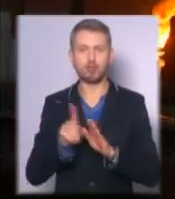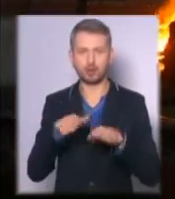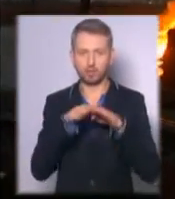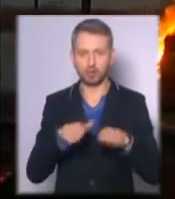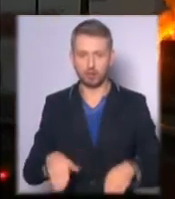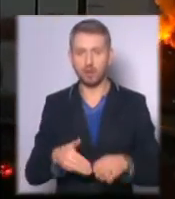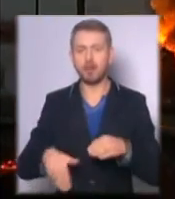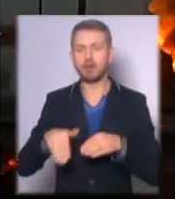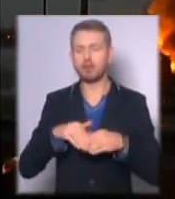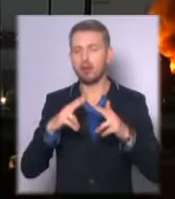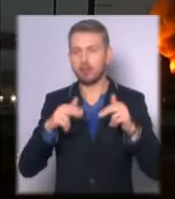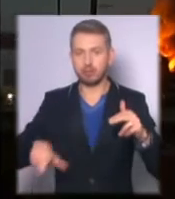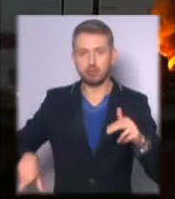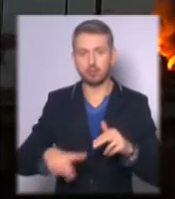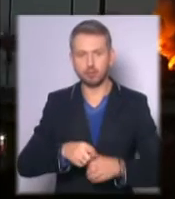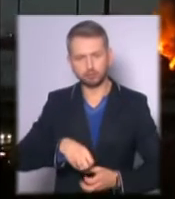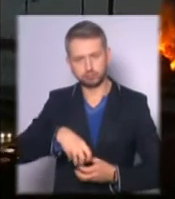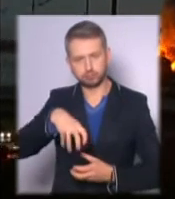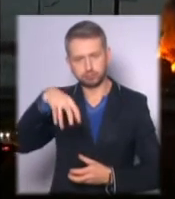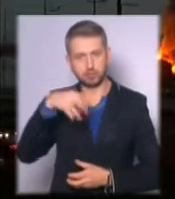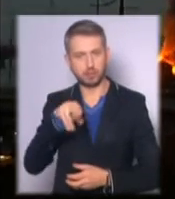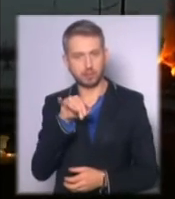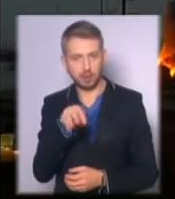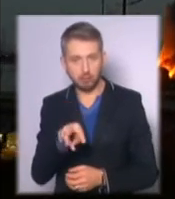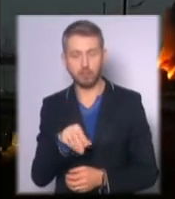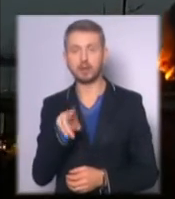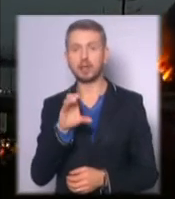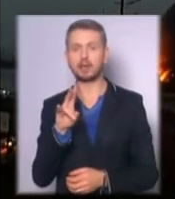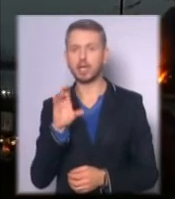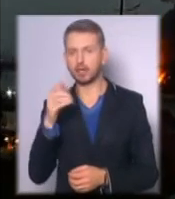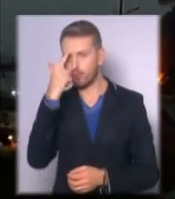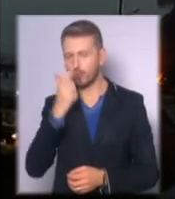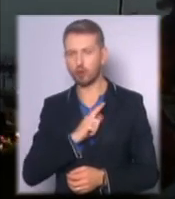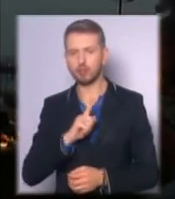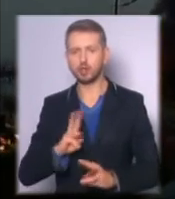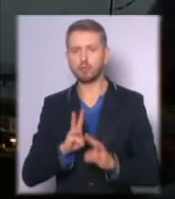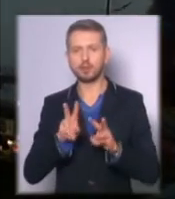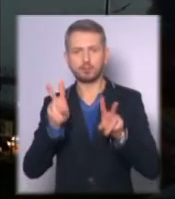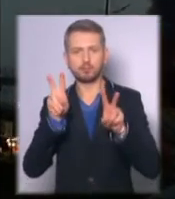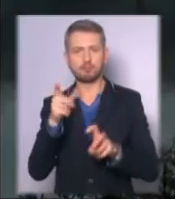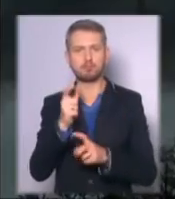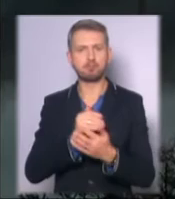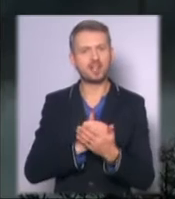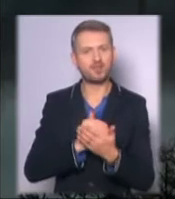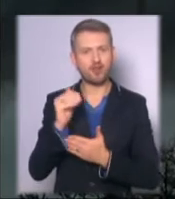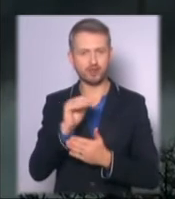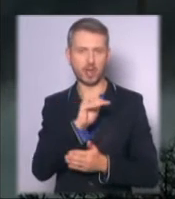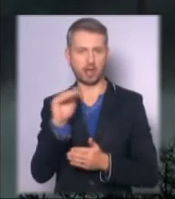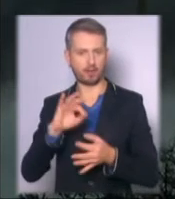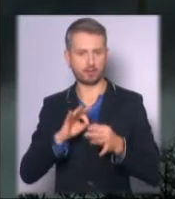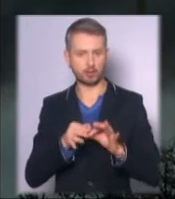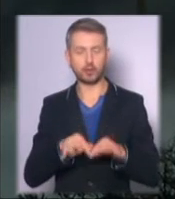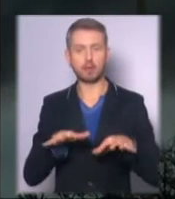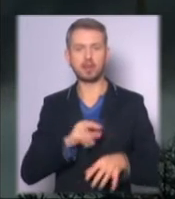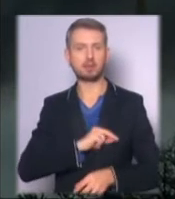здійнявся величезний стовп чорного диму. У ДСНС нам повідомили, що пожежі присвоєно підвищений ранг складності. На місці